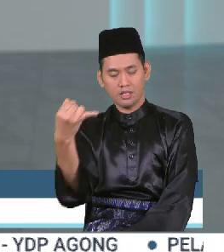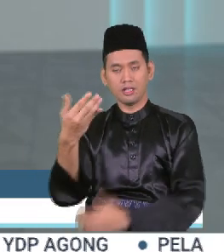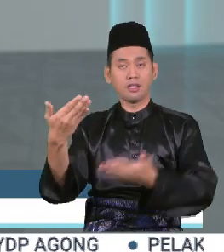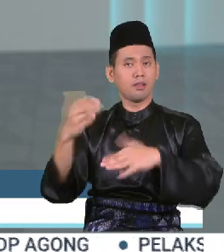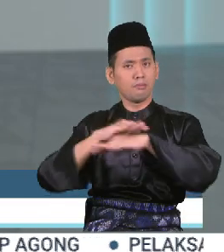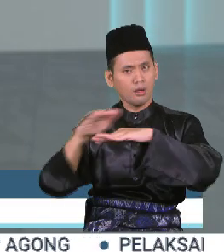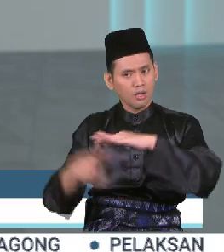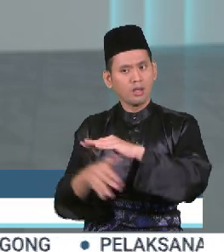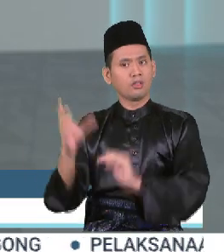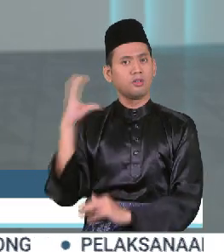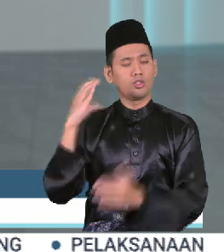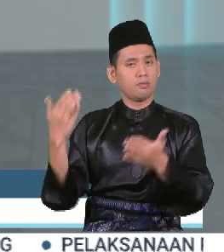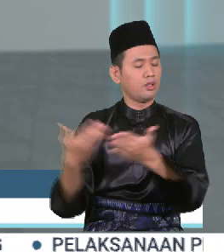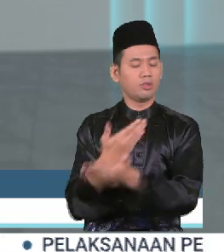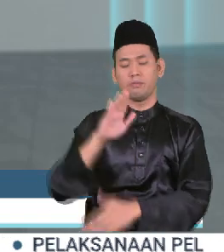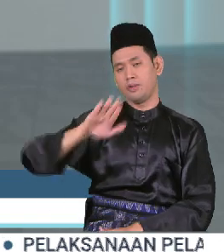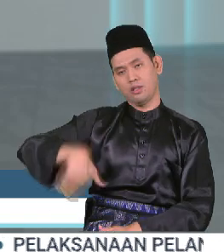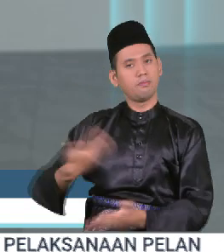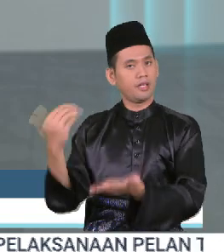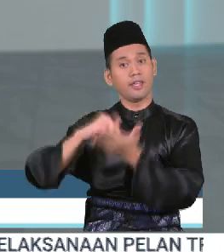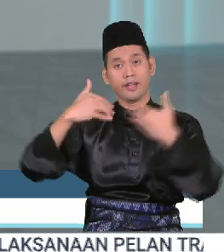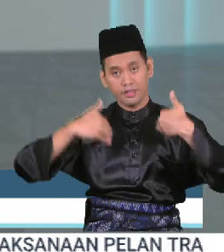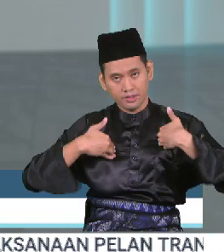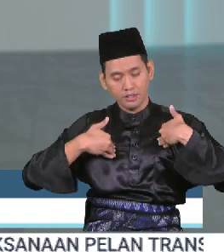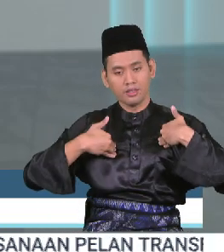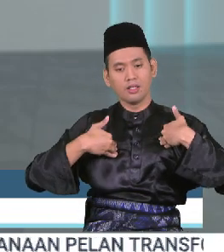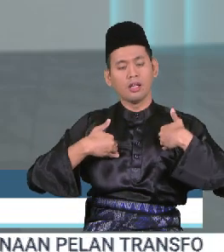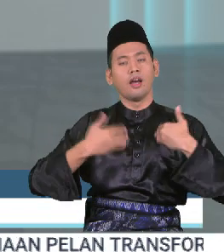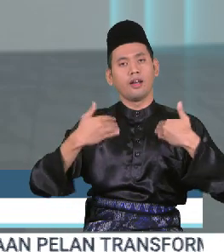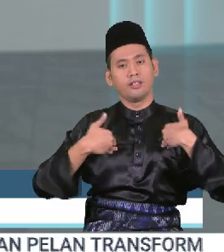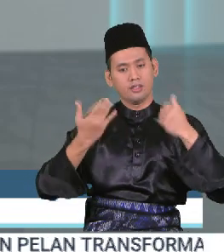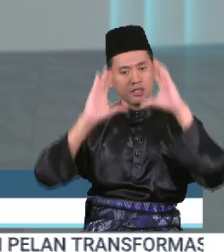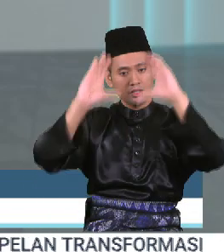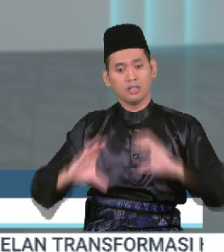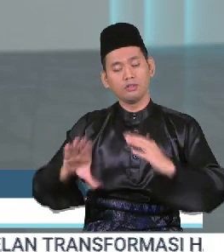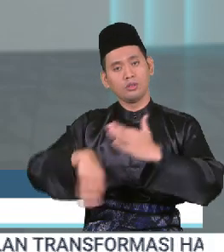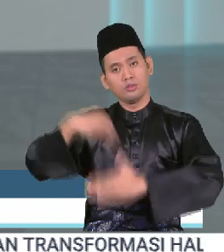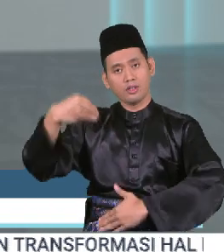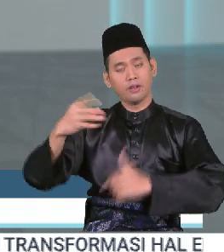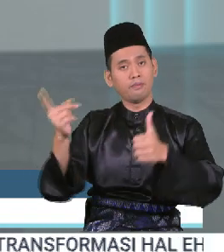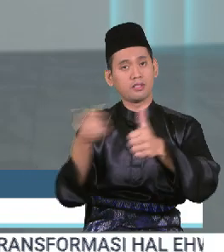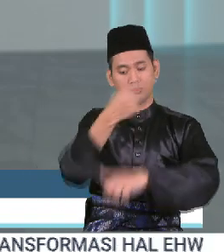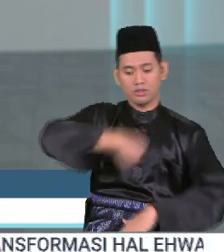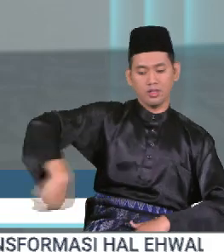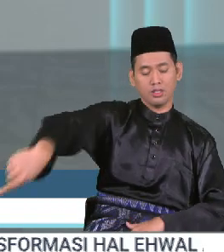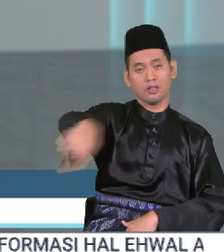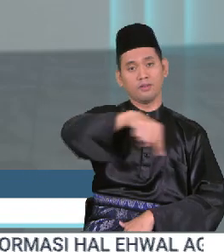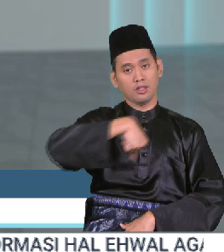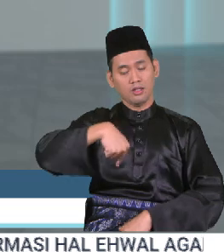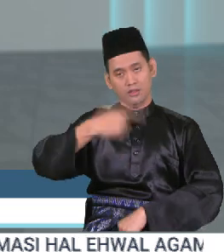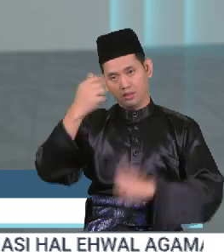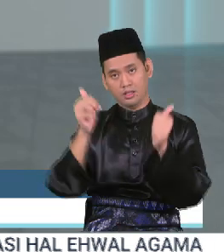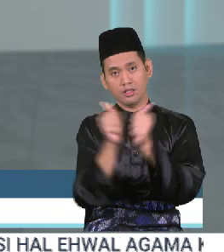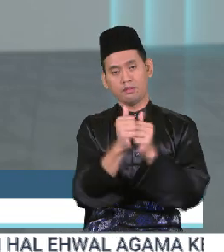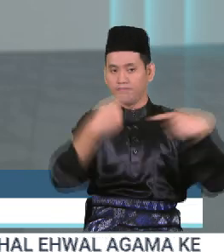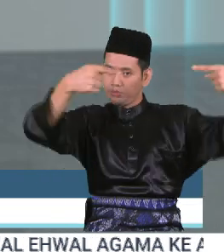belum kesampaian. Ini selepas pemain ranking ke-17 dunia itu ditunjukkan jalan keluar seawal pusingan pertama oleh pemain Hong Kong Angus Ng Ka